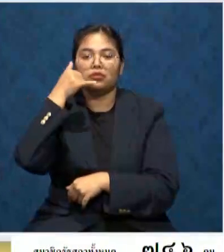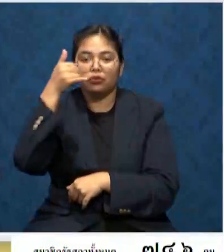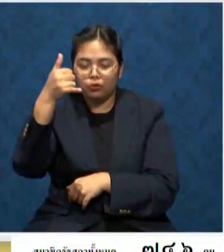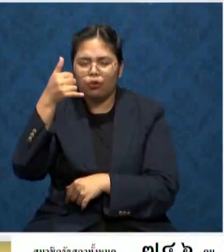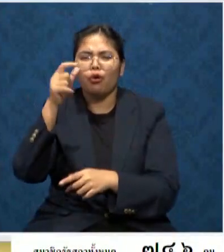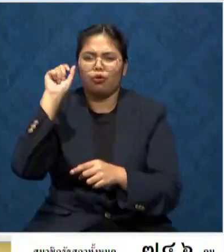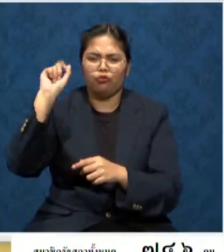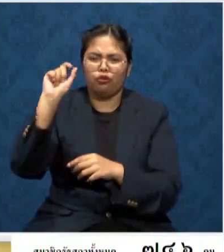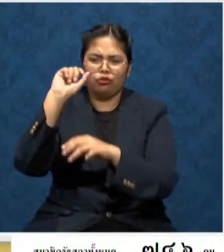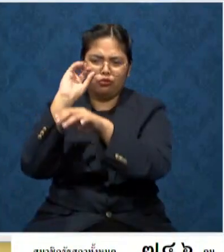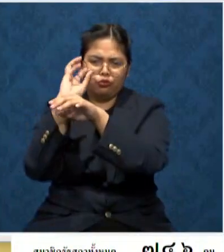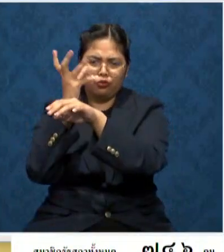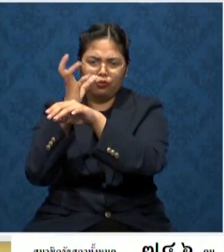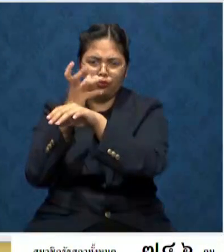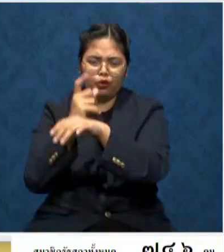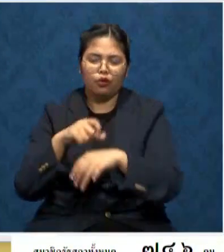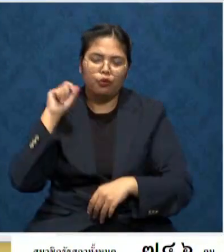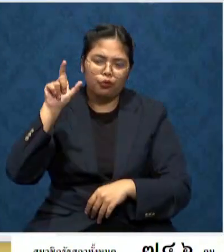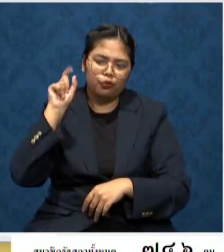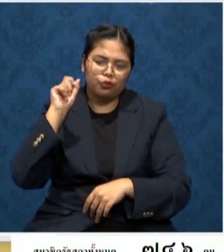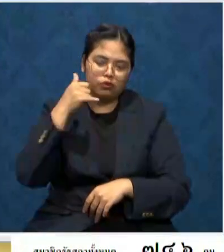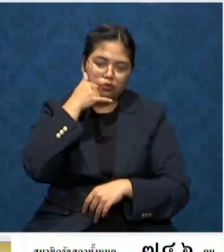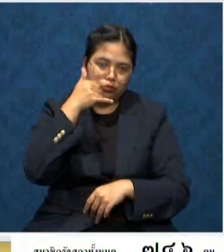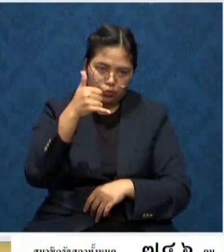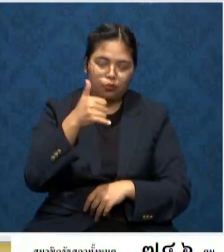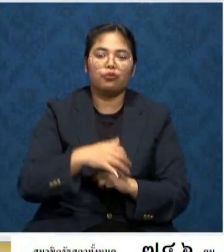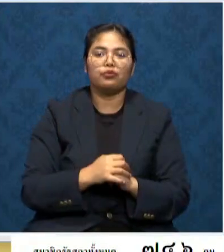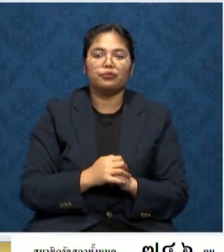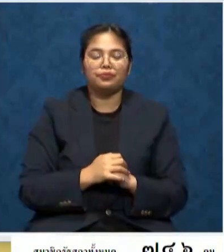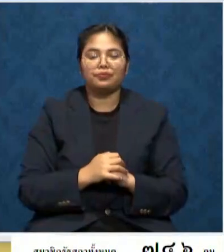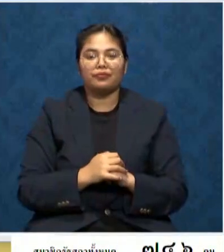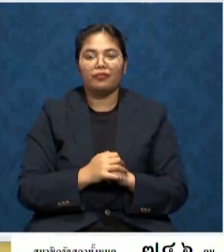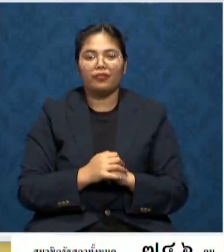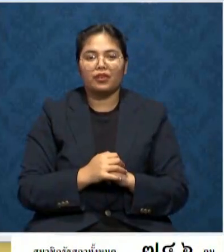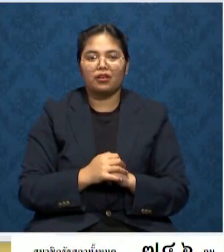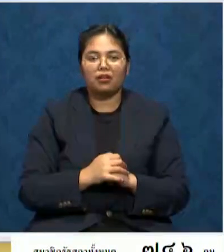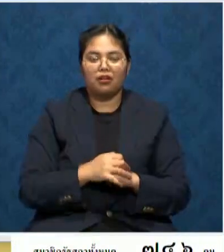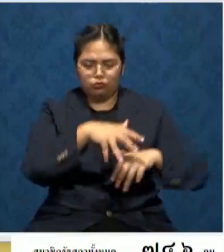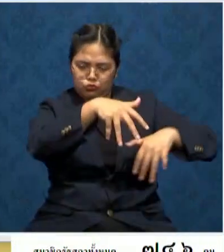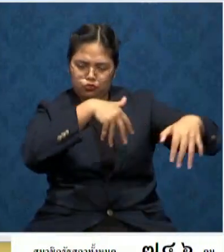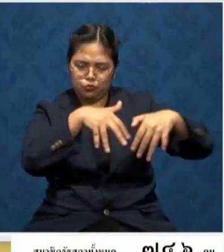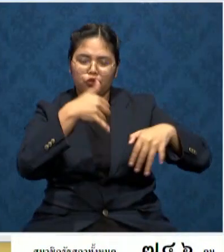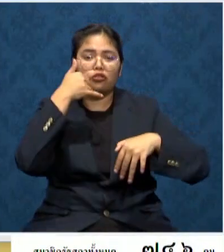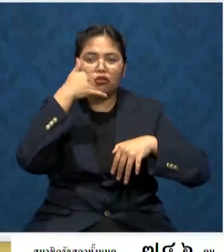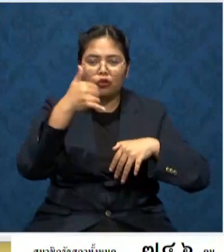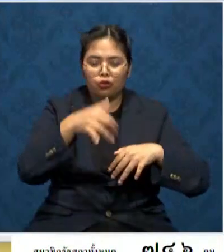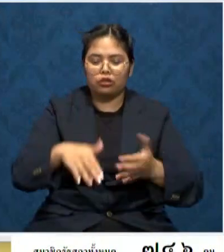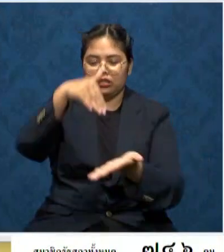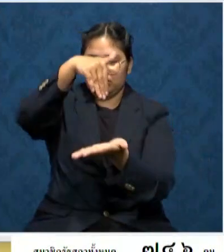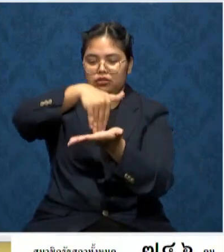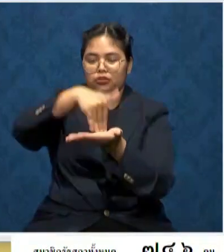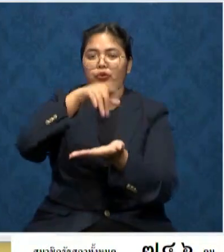มีพี่น้มพชาชนใช้โทรศัพท์เพื่อขอรับบริการที่ 01669